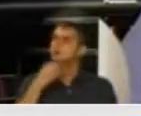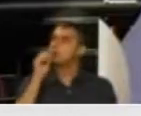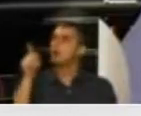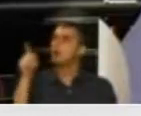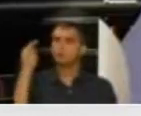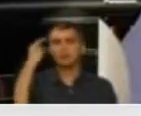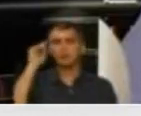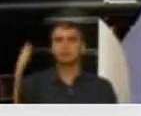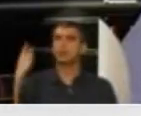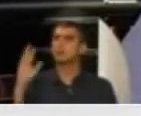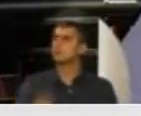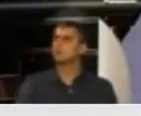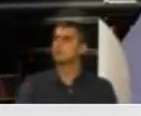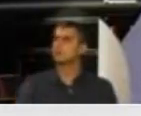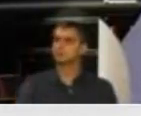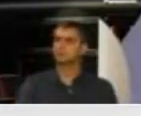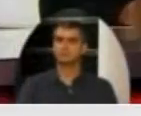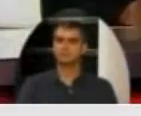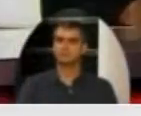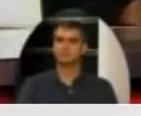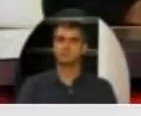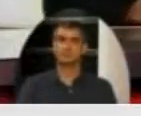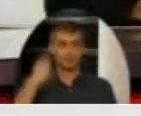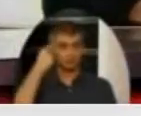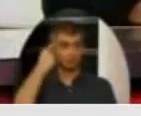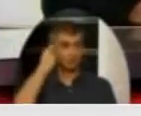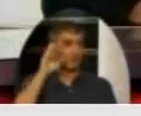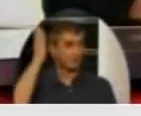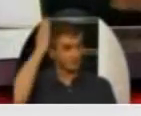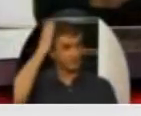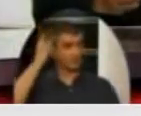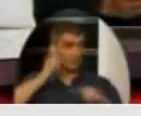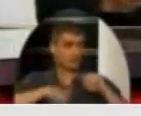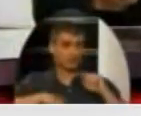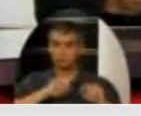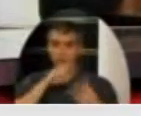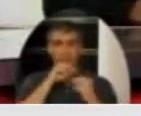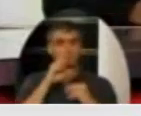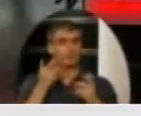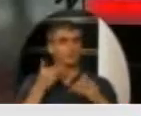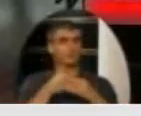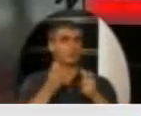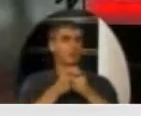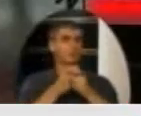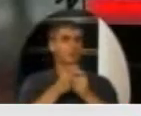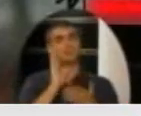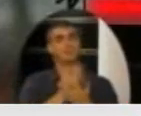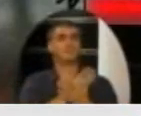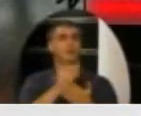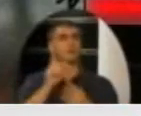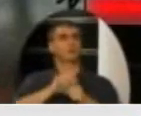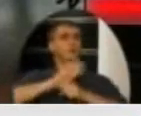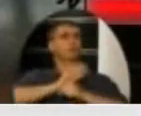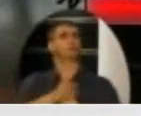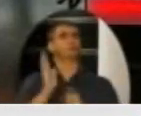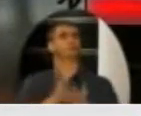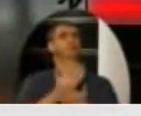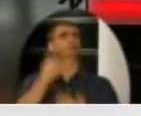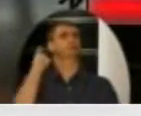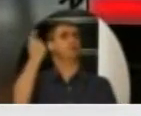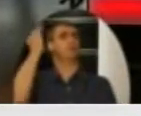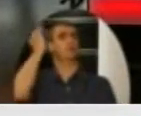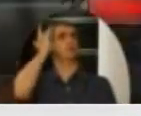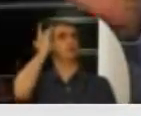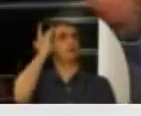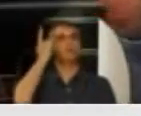מה העמדה שלך בעניין. אתה חושב שנפתלי בנט טעה בזה שהוא לא הביא את הדבר בכלל לדיון בסיעה, והוא החליט באופן דיקטטורי אולי? היה ראוי שנדון,